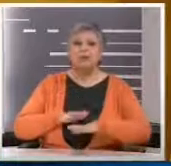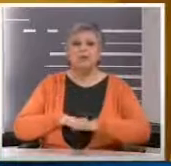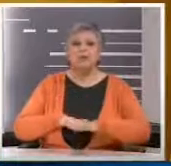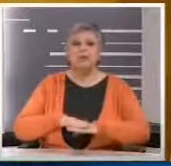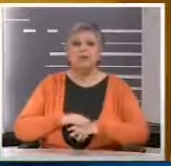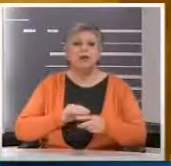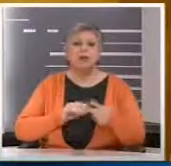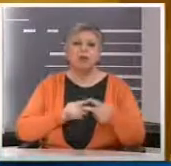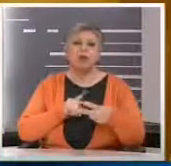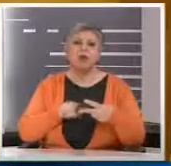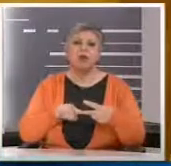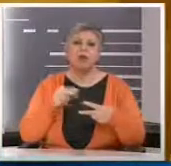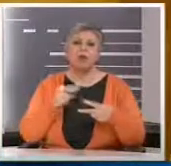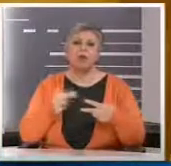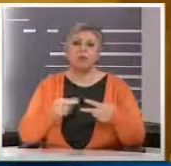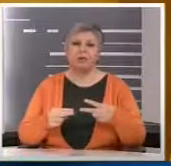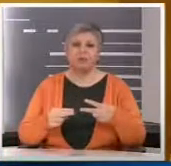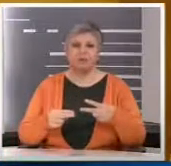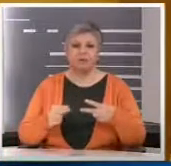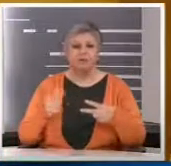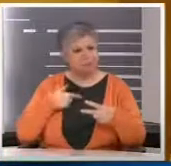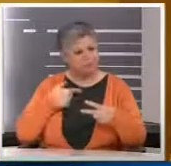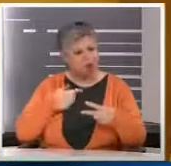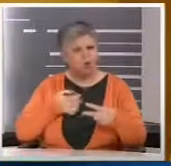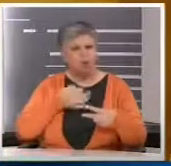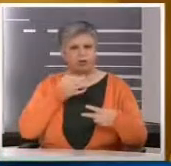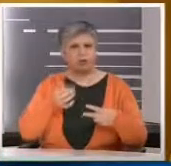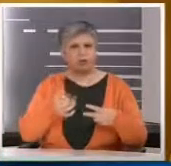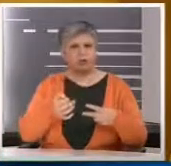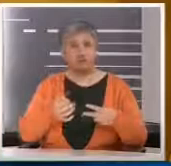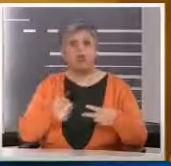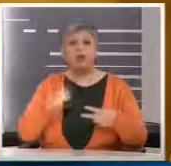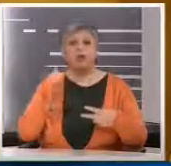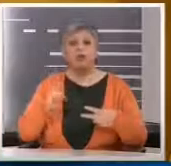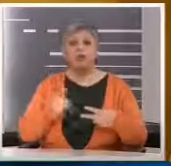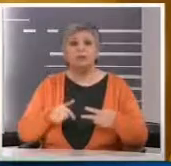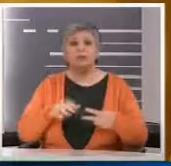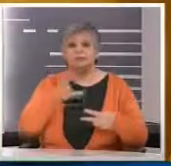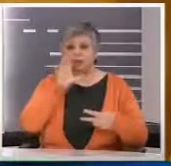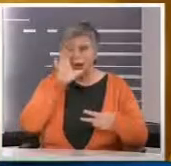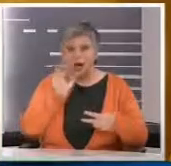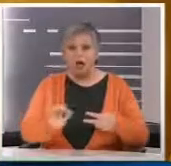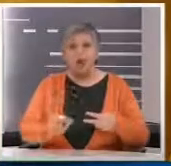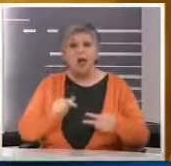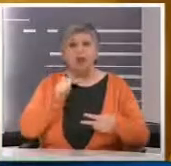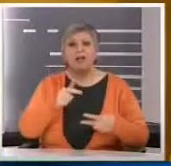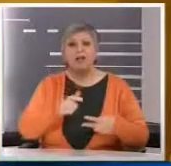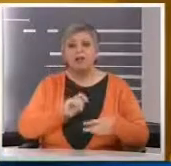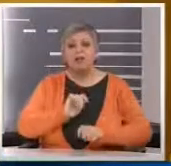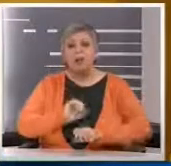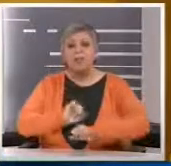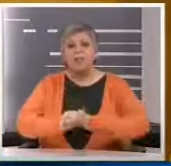εγώ ισχυρίζομαι, και κυρίες και κύριοι συνάδελφοι, ότι η πραγματική σκευωρία επιχειρήθηκε να γίνει